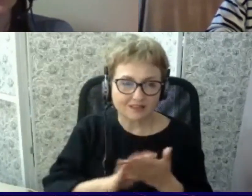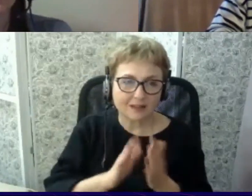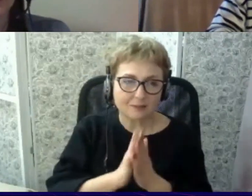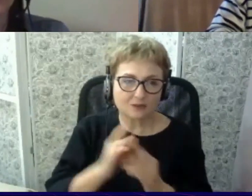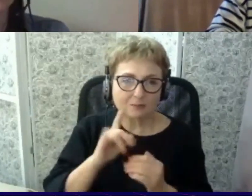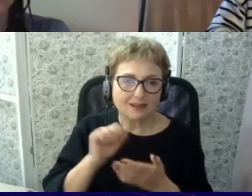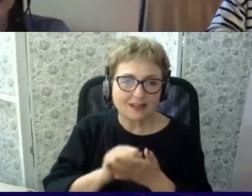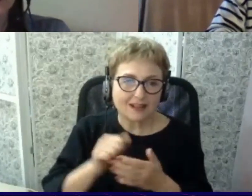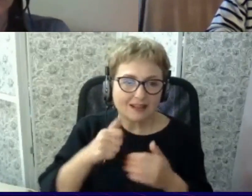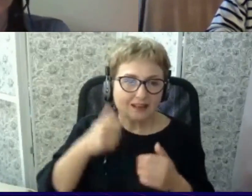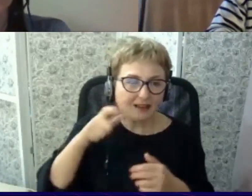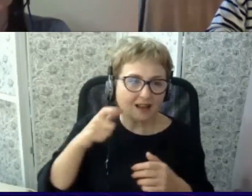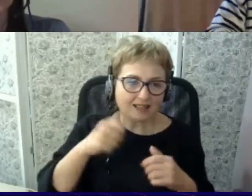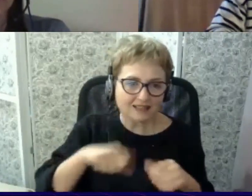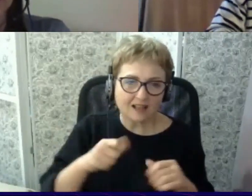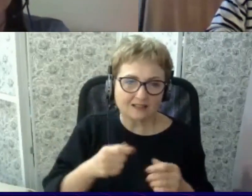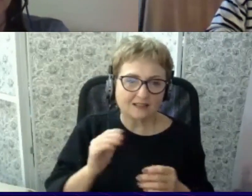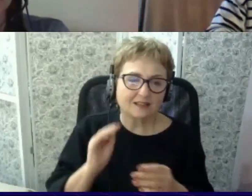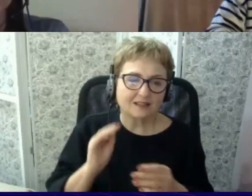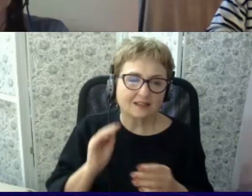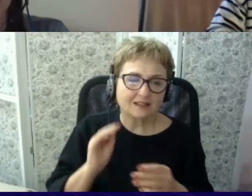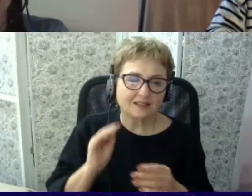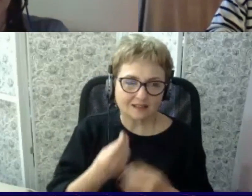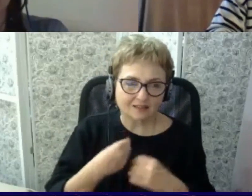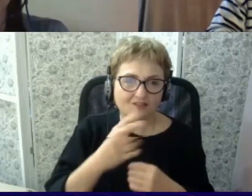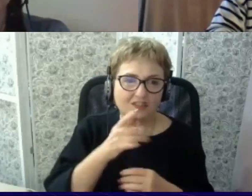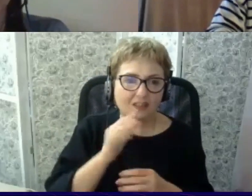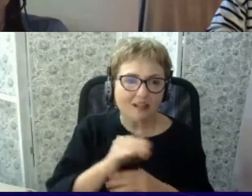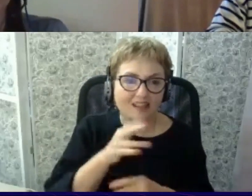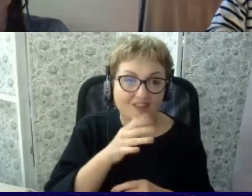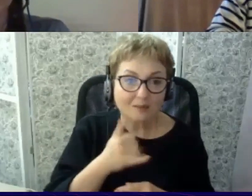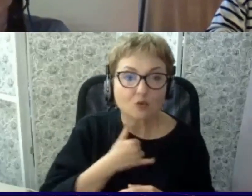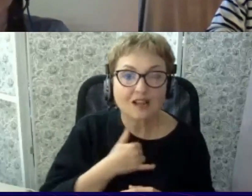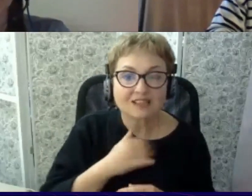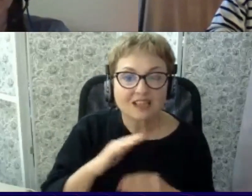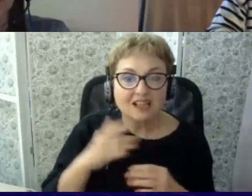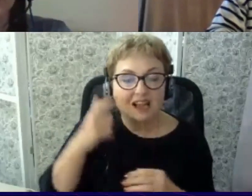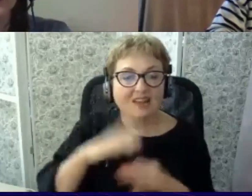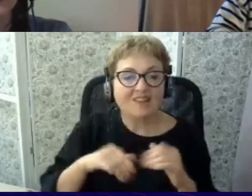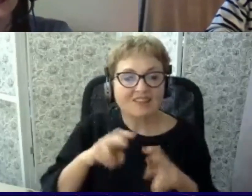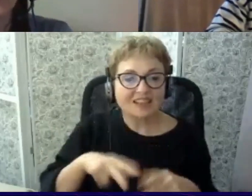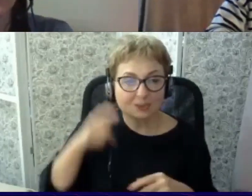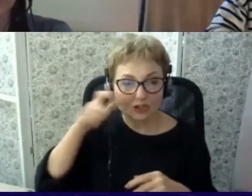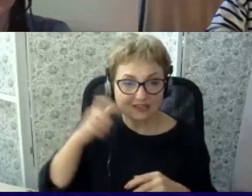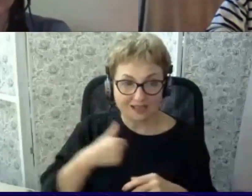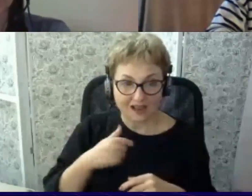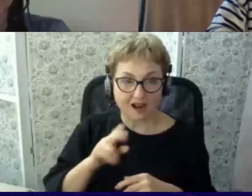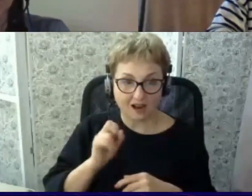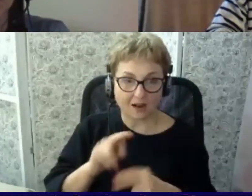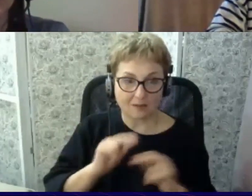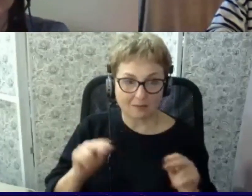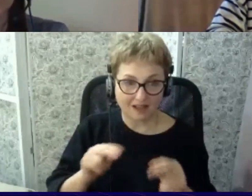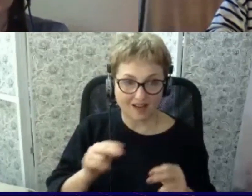что просит при аттестации предоставлять дополнительное время. Вот у нас в том году был квалификационный экзамен, и я как